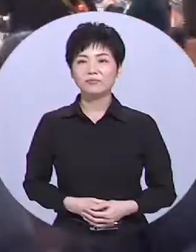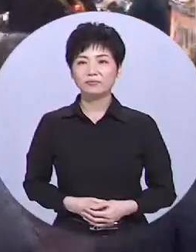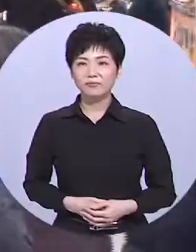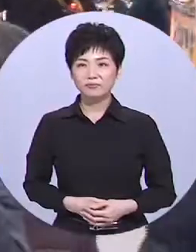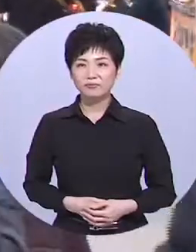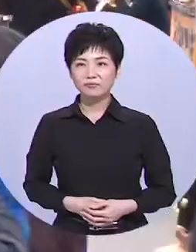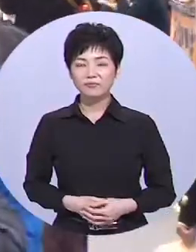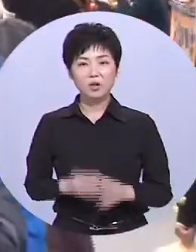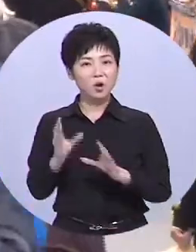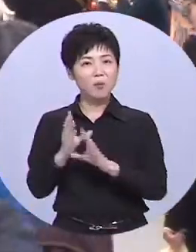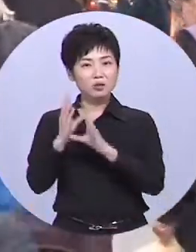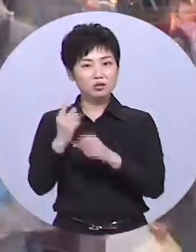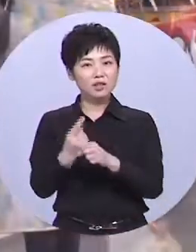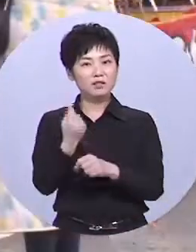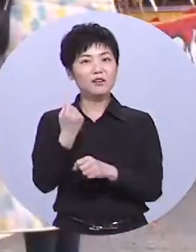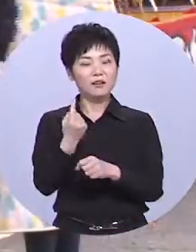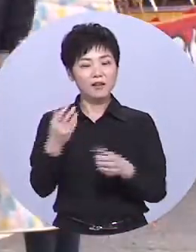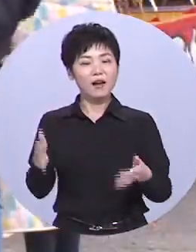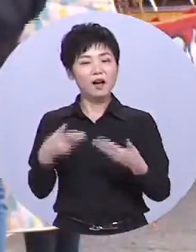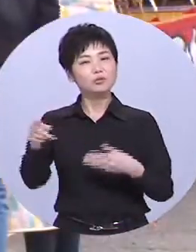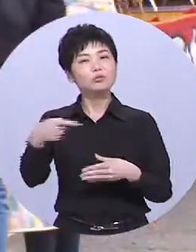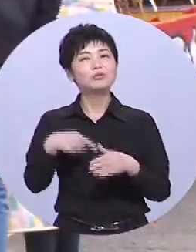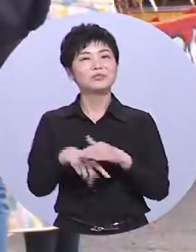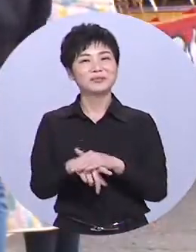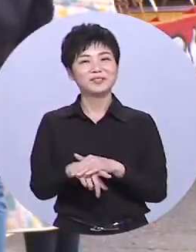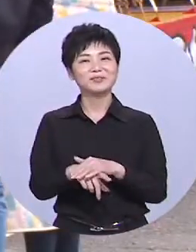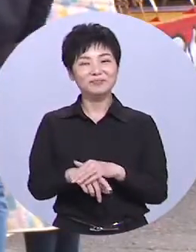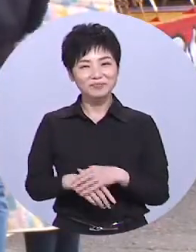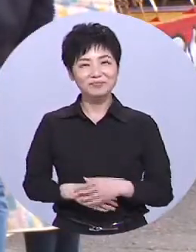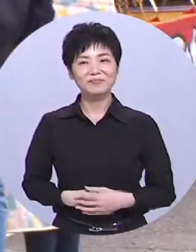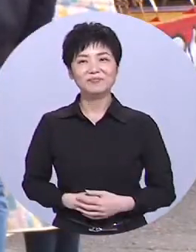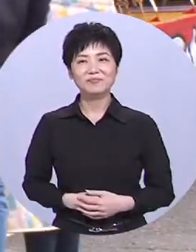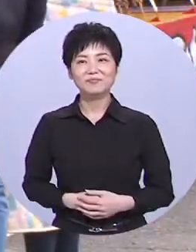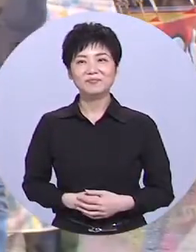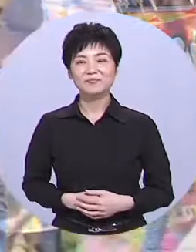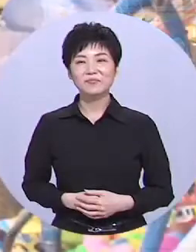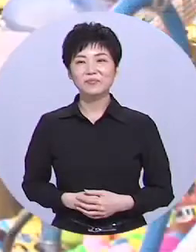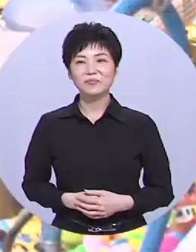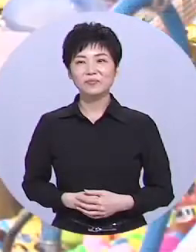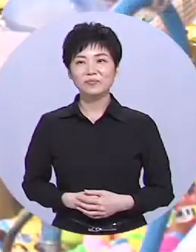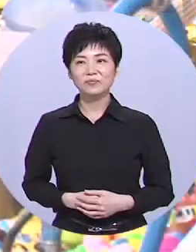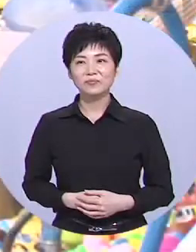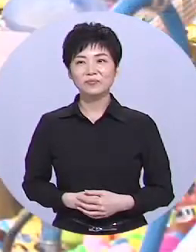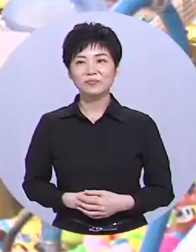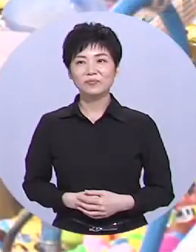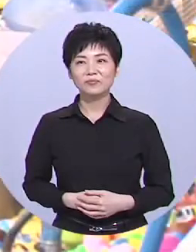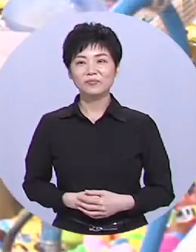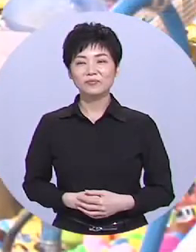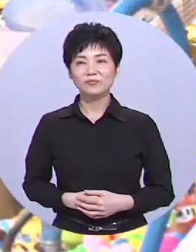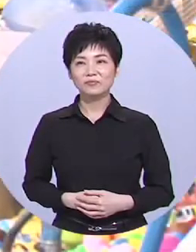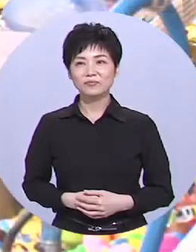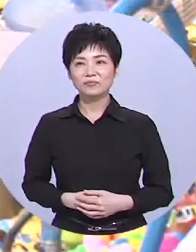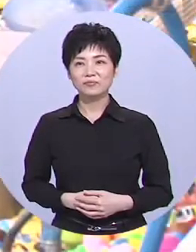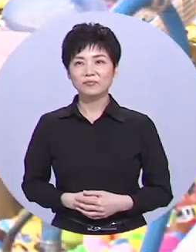この祭りをきっかけにして秩父地方は本格的な春の観光シーズンを迎えます。